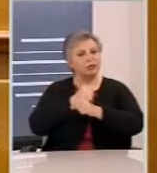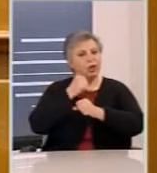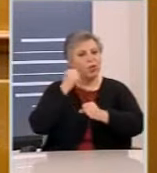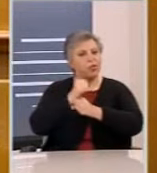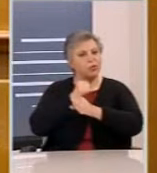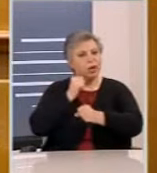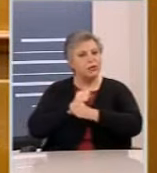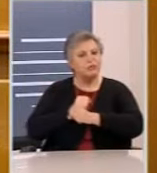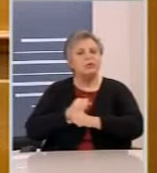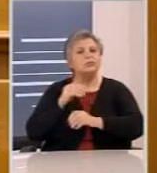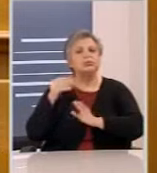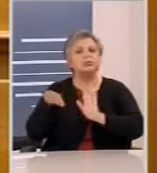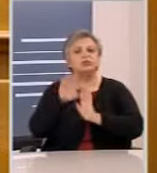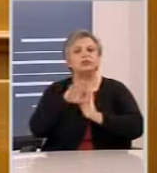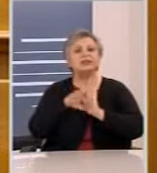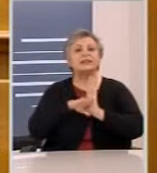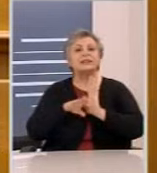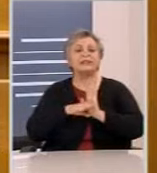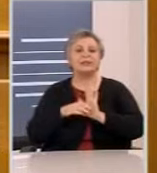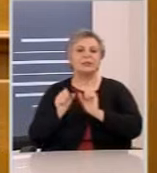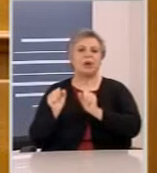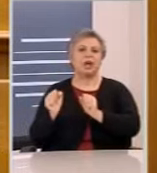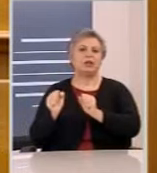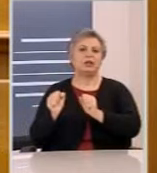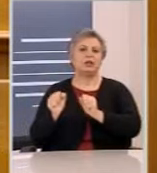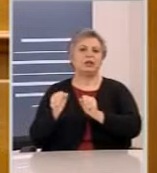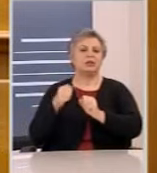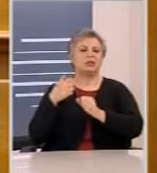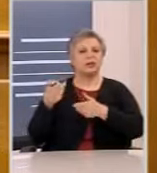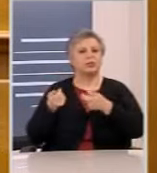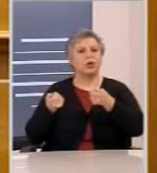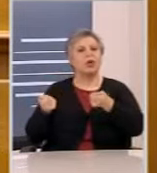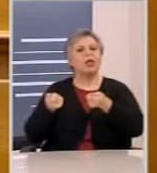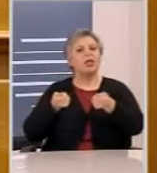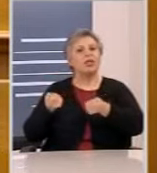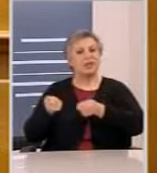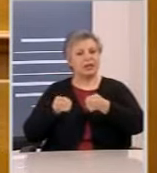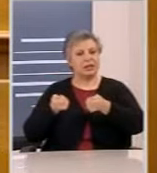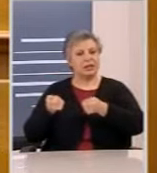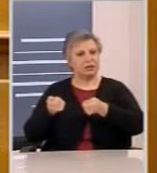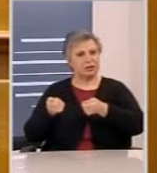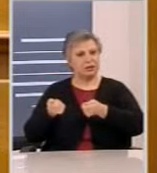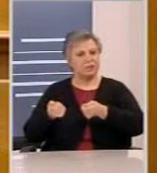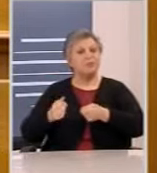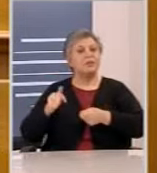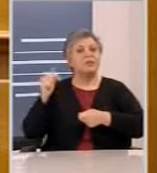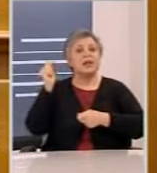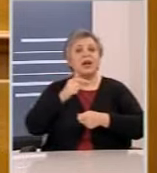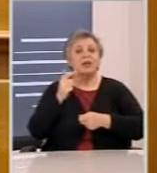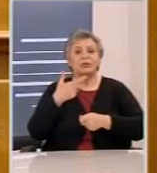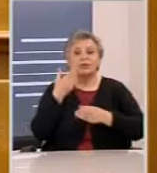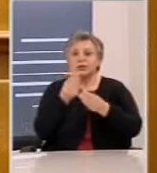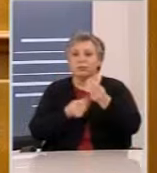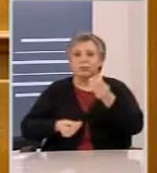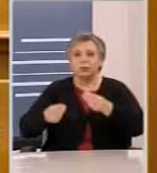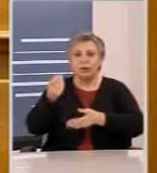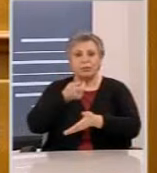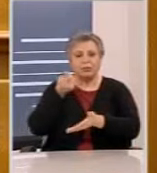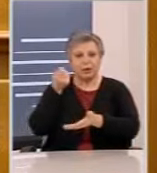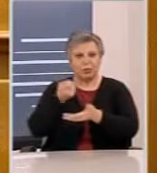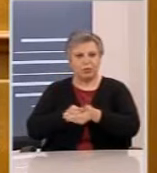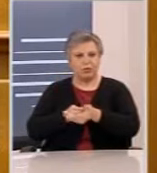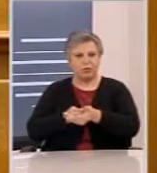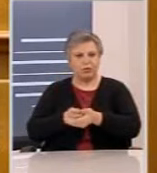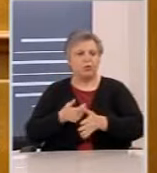υγείας και ένα μέρος τους και στη δημόσια διοίκηση. Μη επιβαρύνοντας επιπλέον και